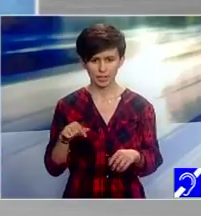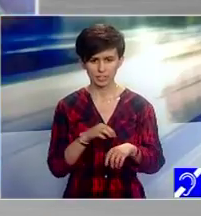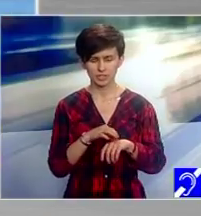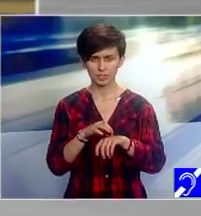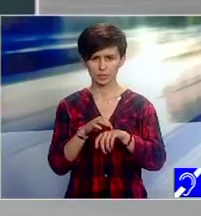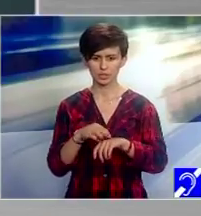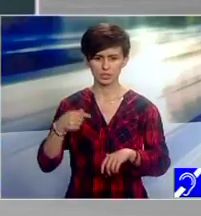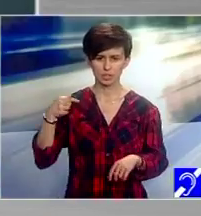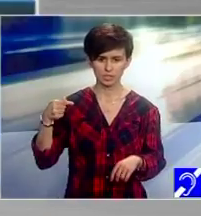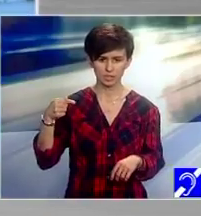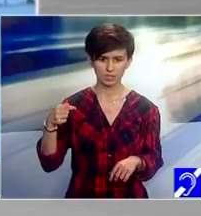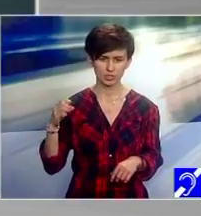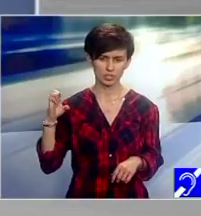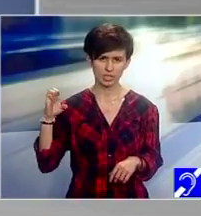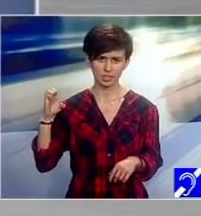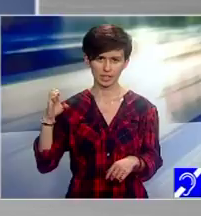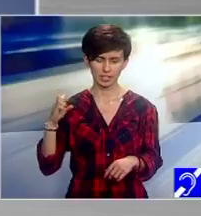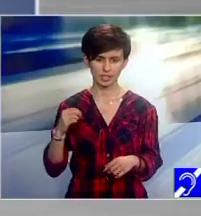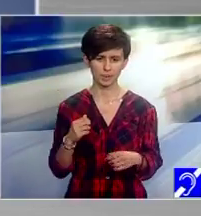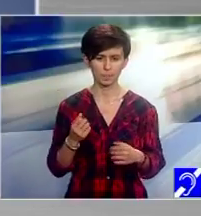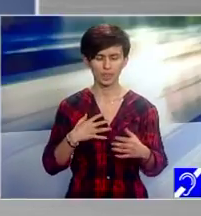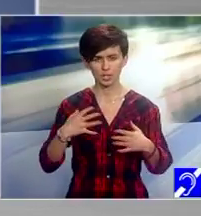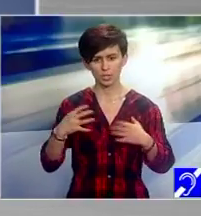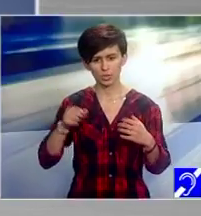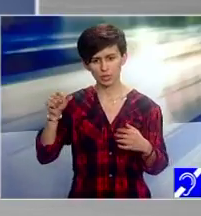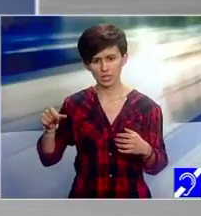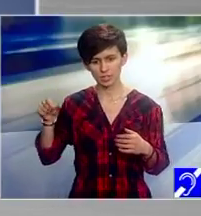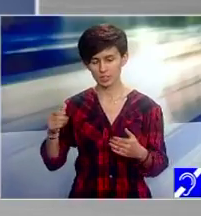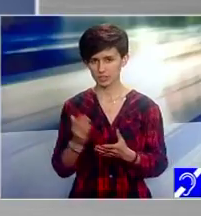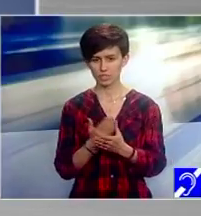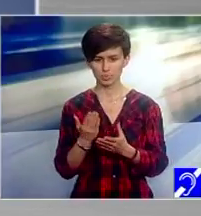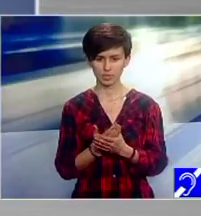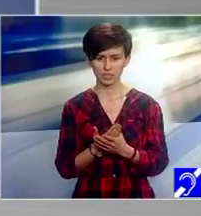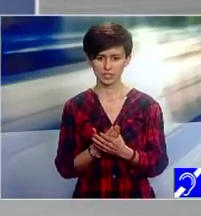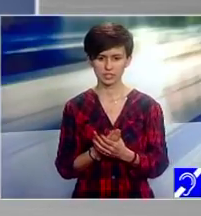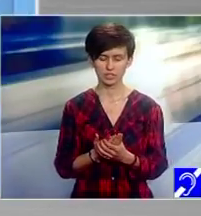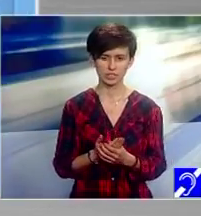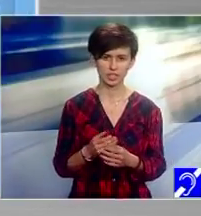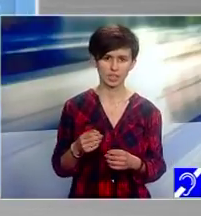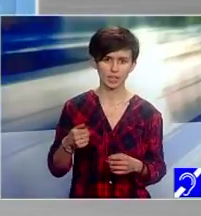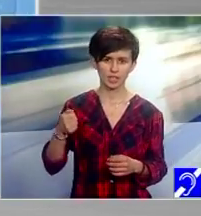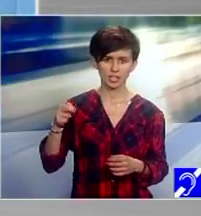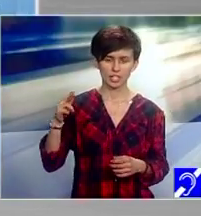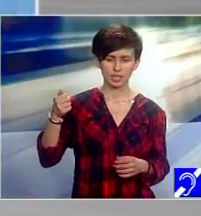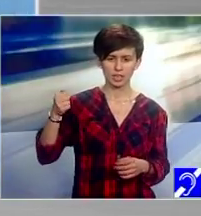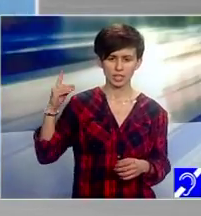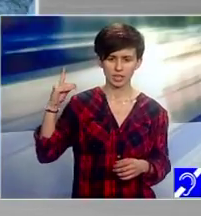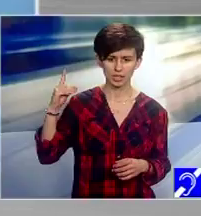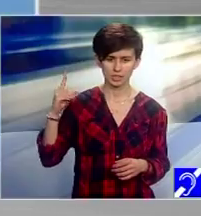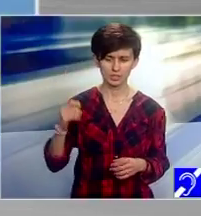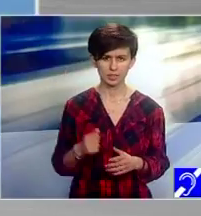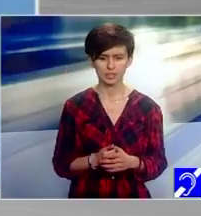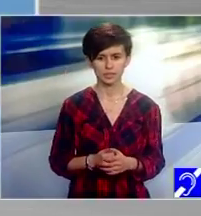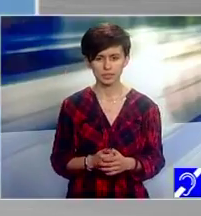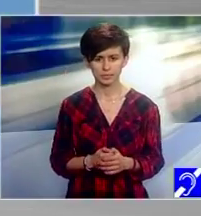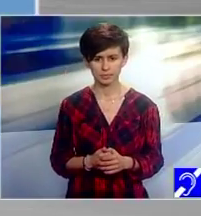este Georgiana Elena Popan, o actriță și povestitor la care vine tocmai de la Arad. Magia Cuvântului, se pare că o